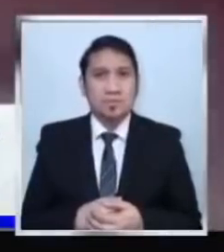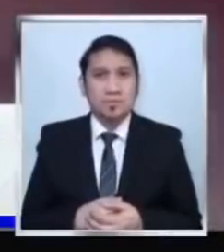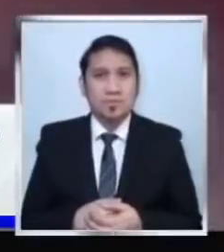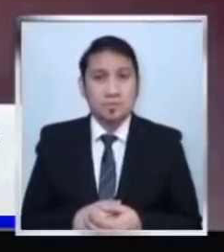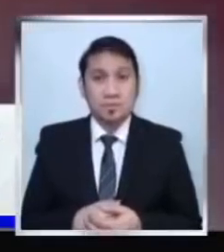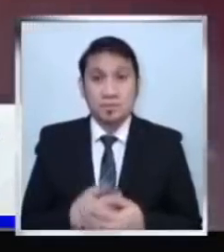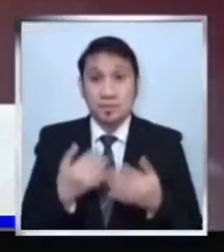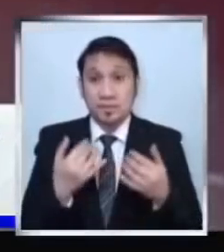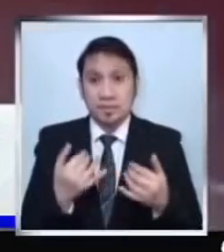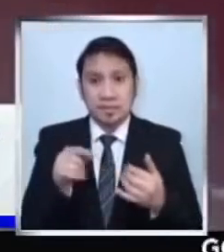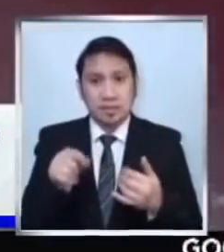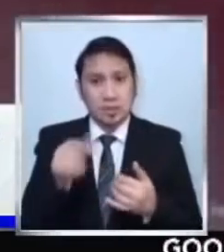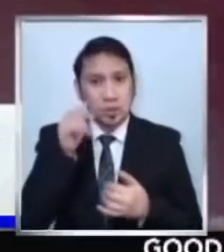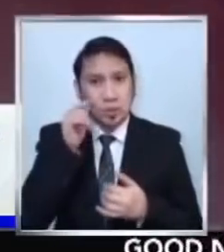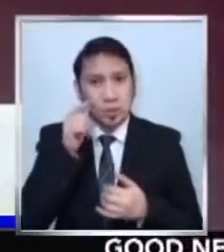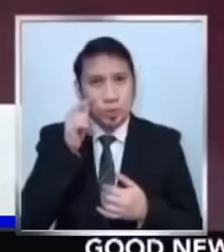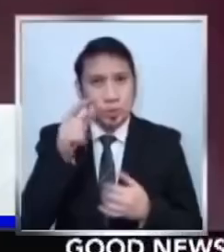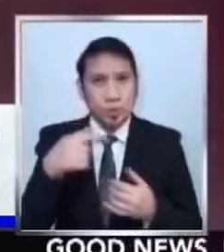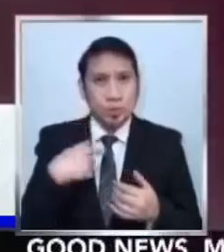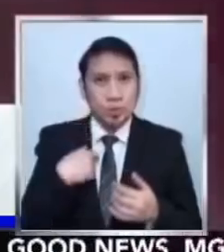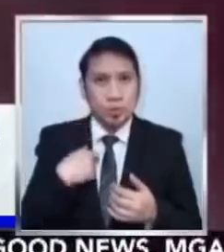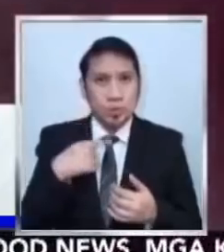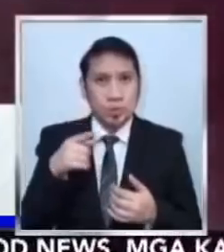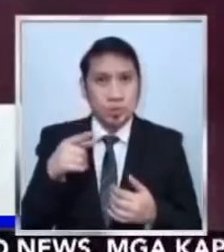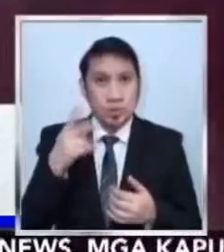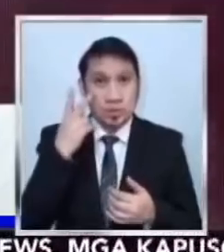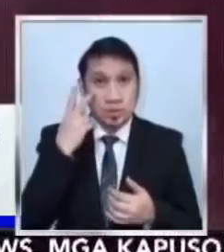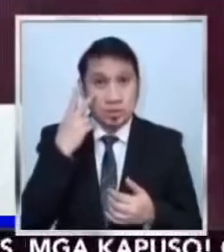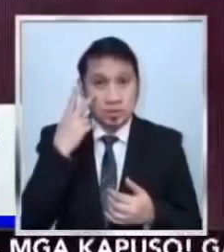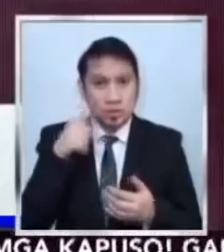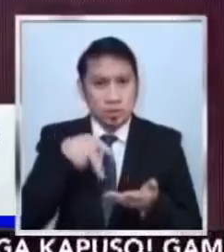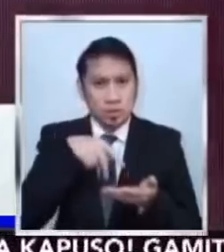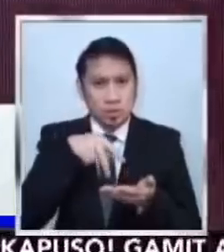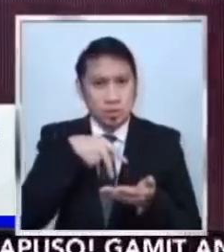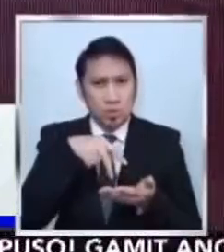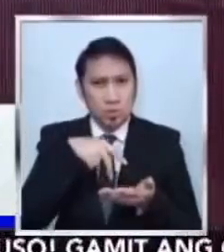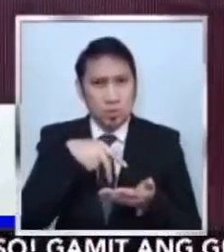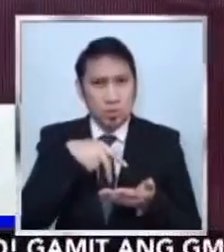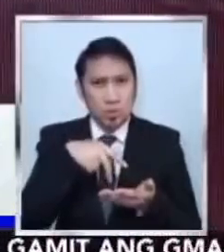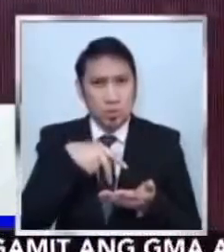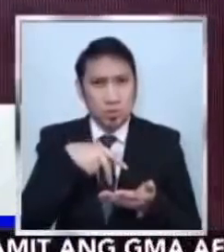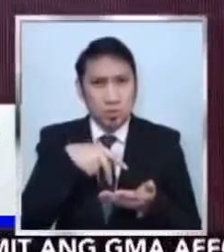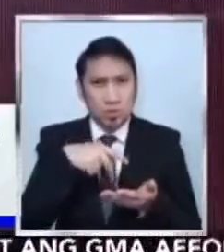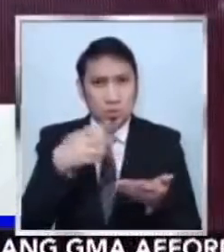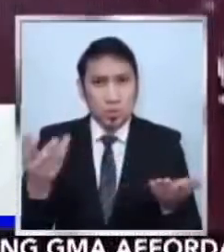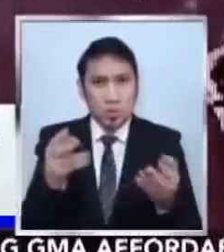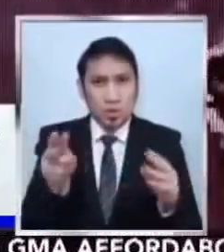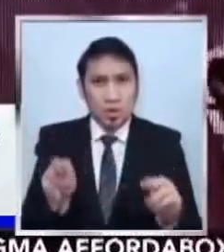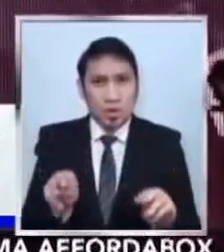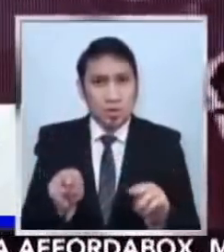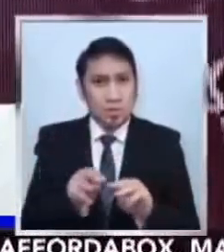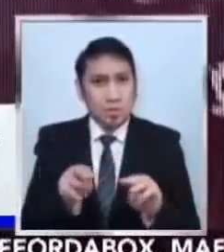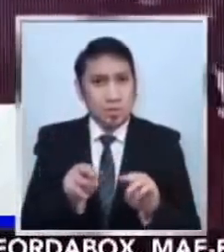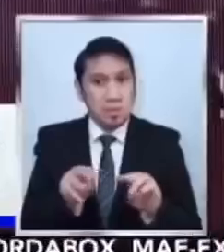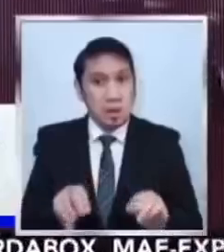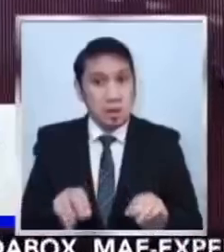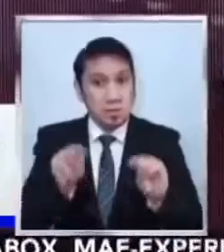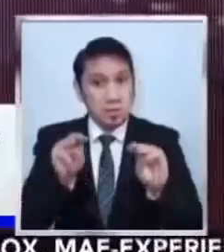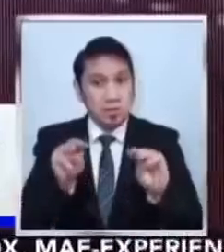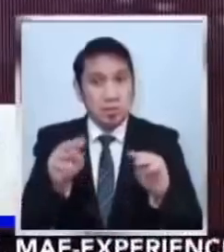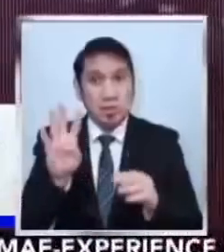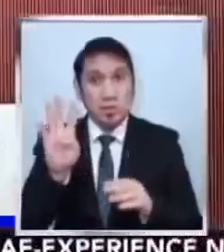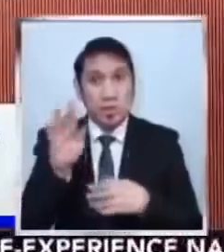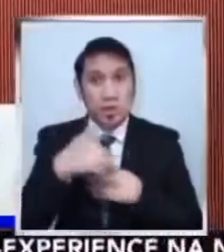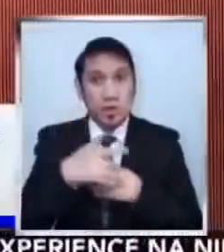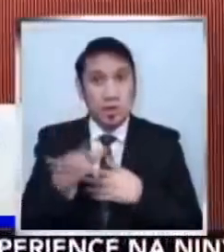Mistulang nagfa-fire dance ang binatilyong ito sa gitna ng kalsada sa Barangay Longos, Malabon, mag-alas 4 ng madaling araw kahapon. Pagkabato